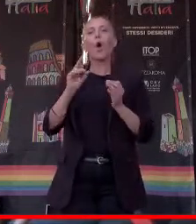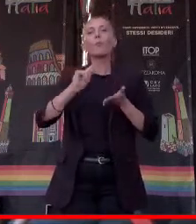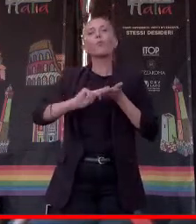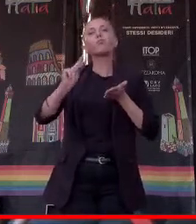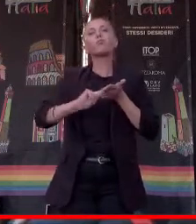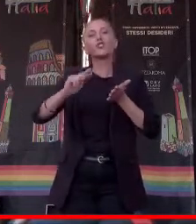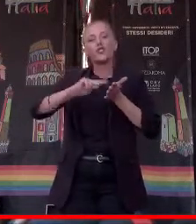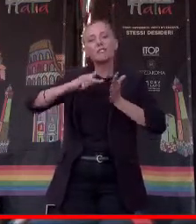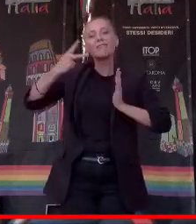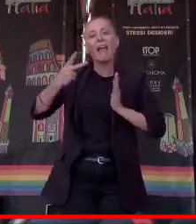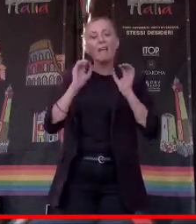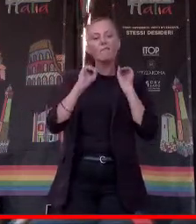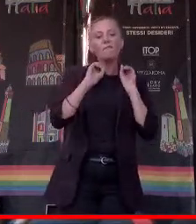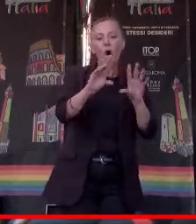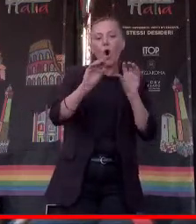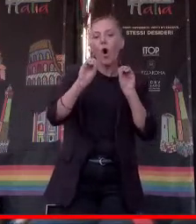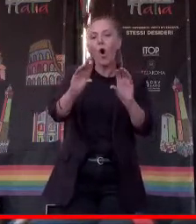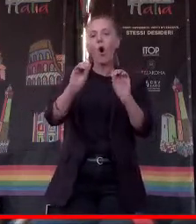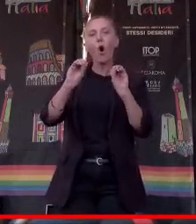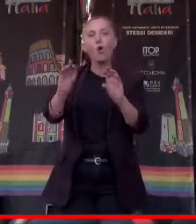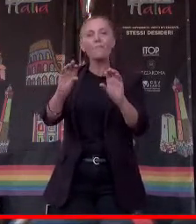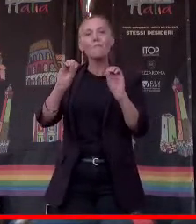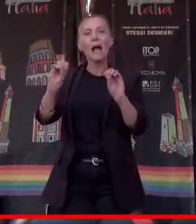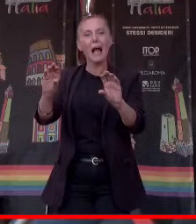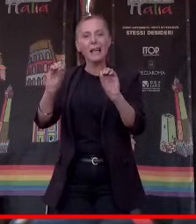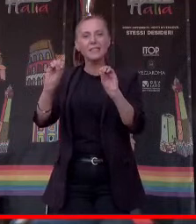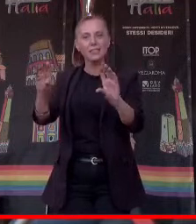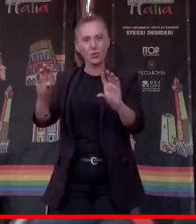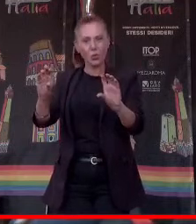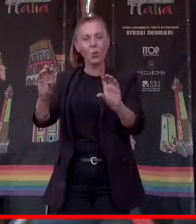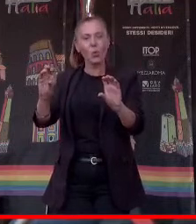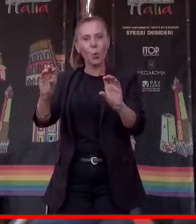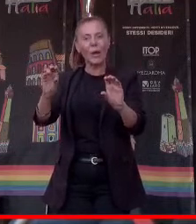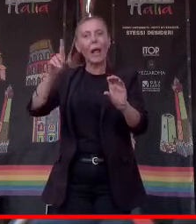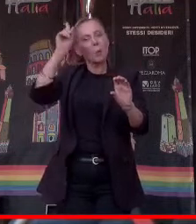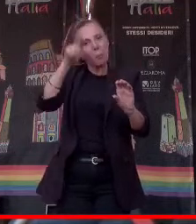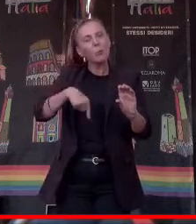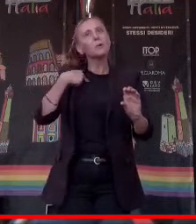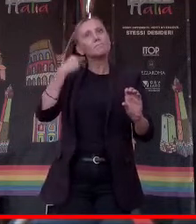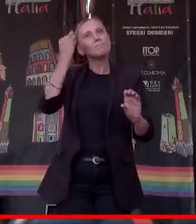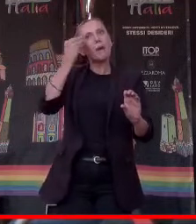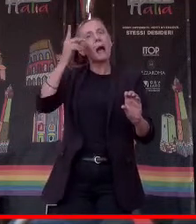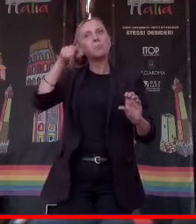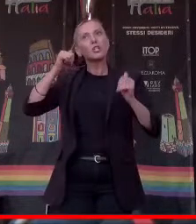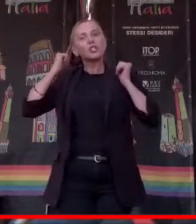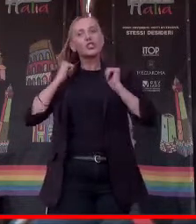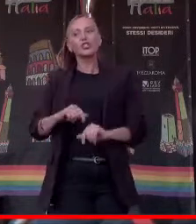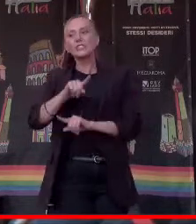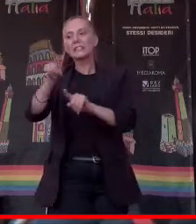tecnici si debba, diciamo così, fare anche nella formazione dei cittadini, perché,